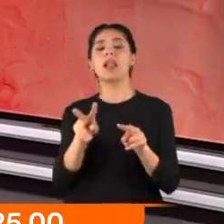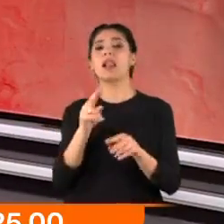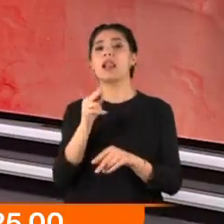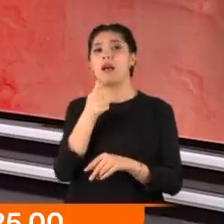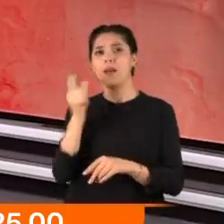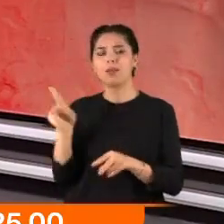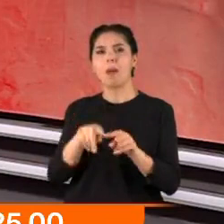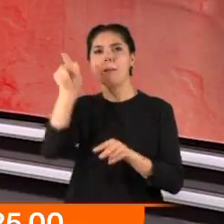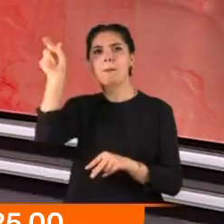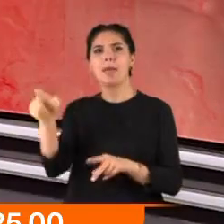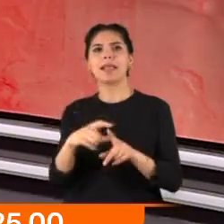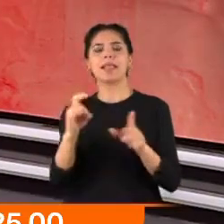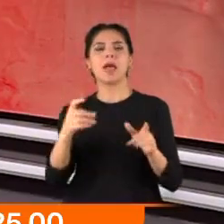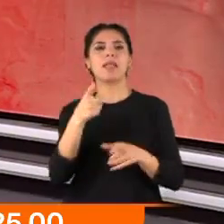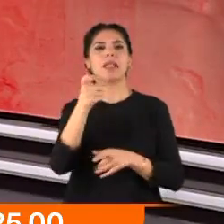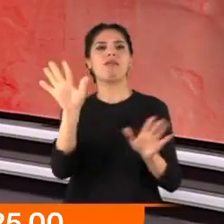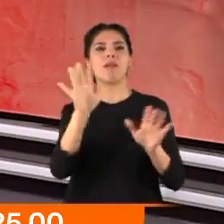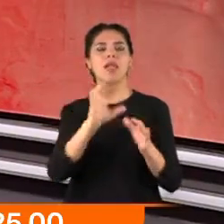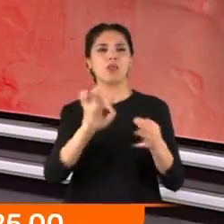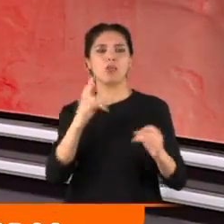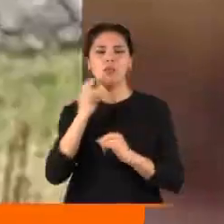Diyarbakır'daki silahlara veda sözlerine de yüklendi.